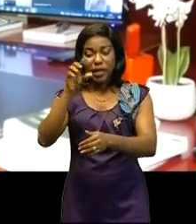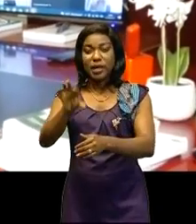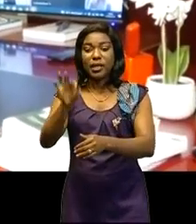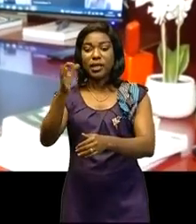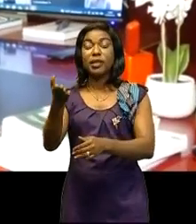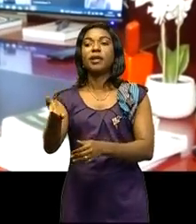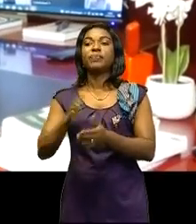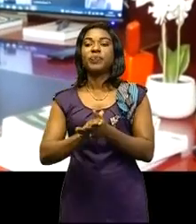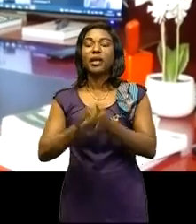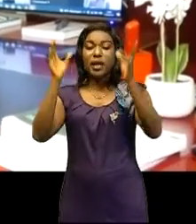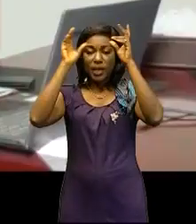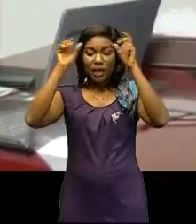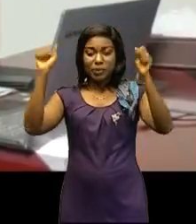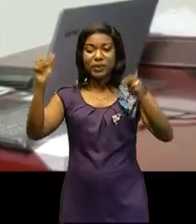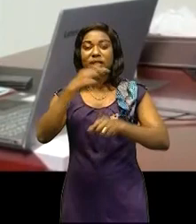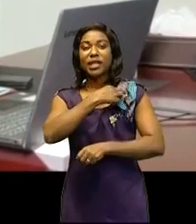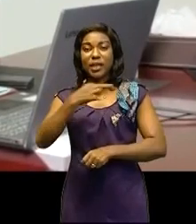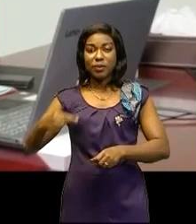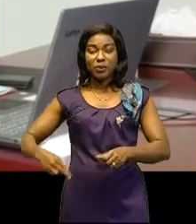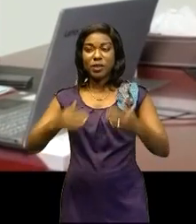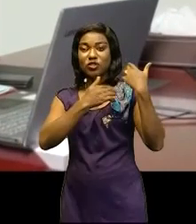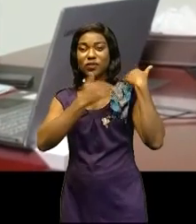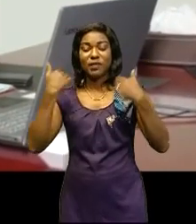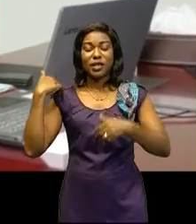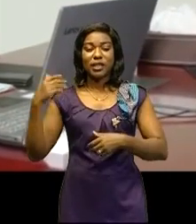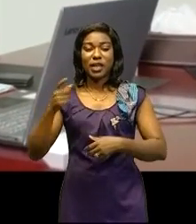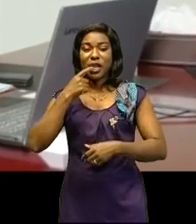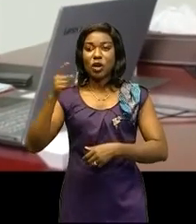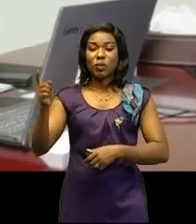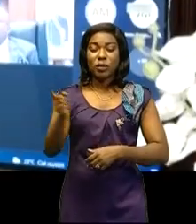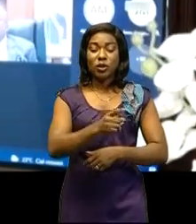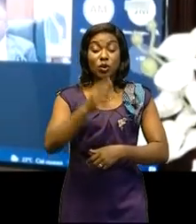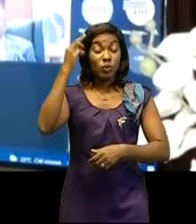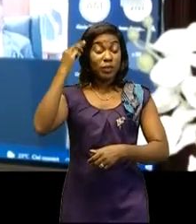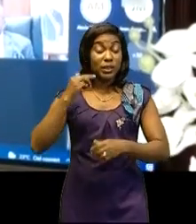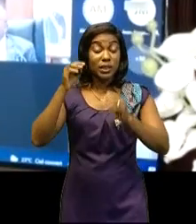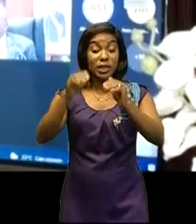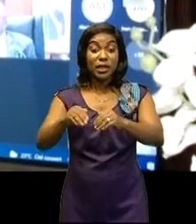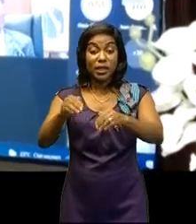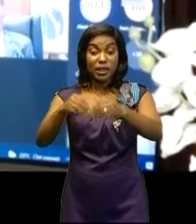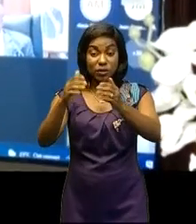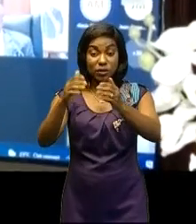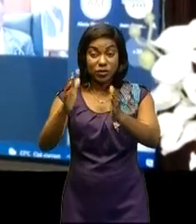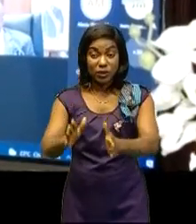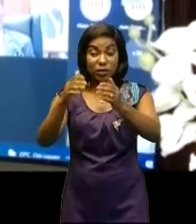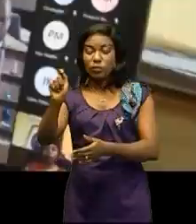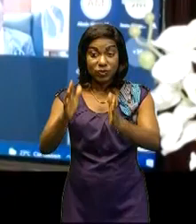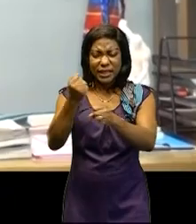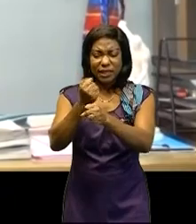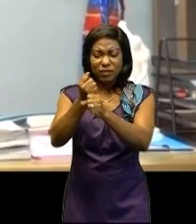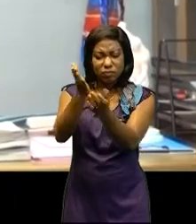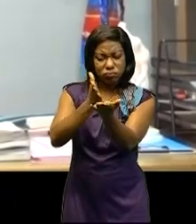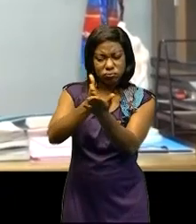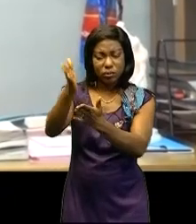a recommandé au ministre de l'Agriculture de travailler étroitement avec son collègue des Finances pour le traitement